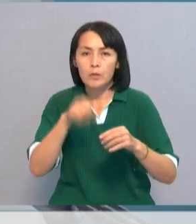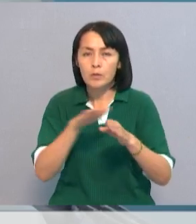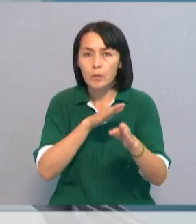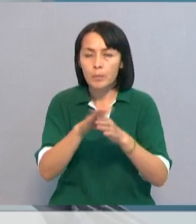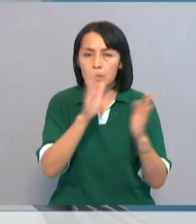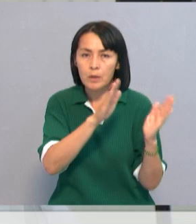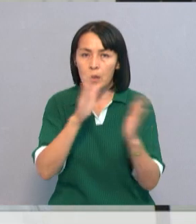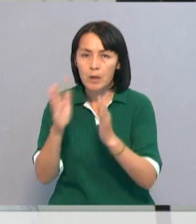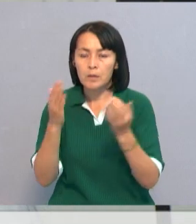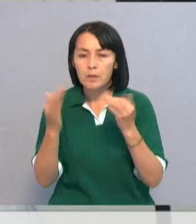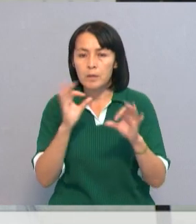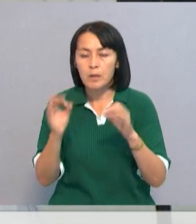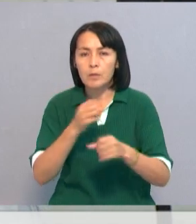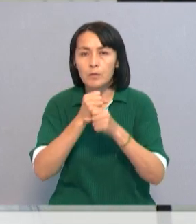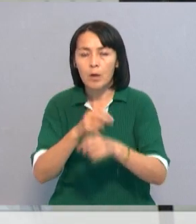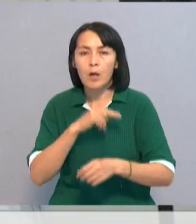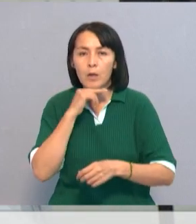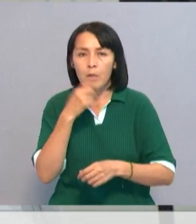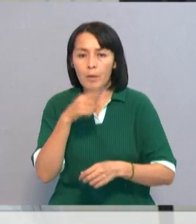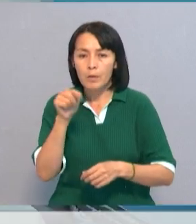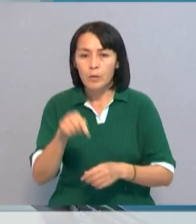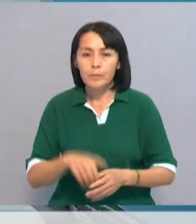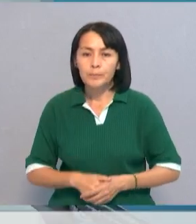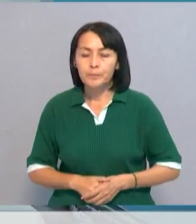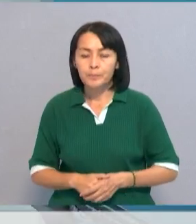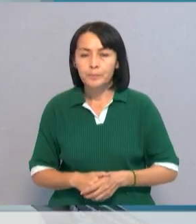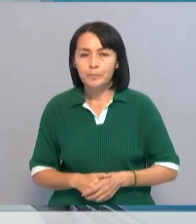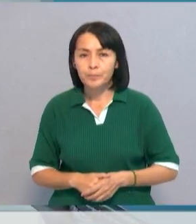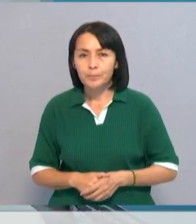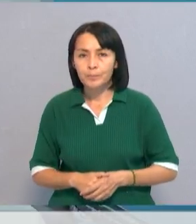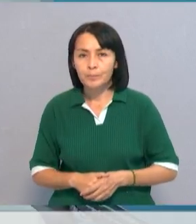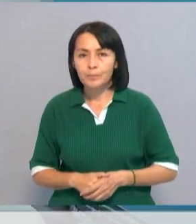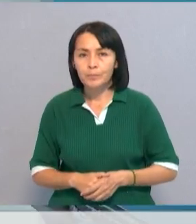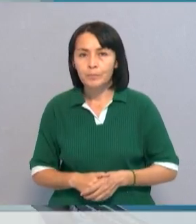проводится системно и находится под строгим контролем, говорит он.